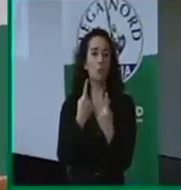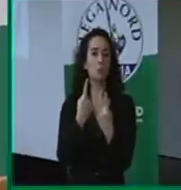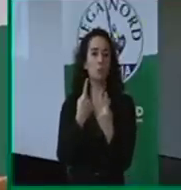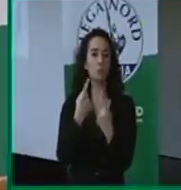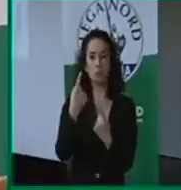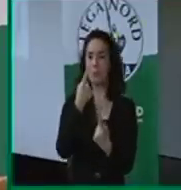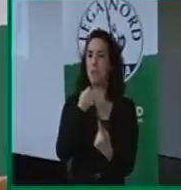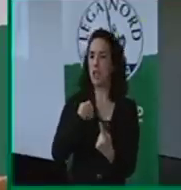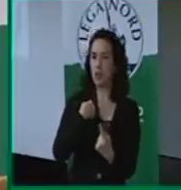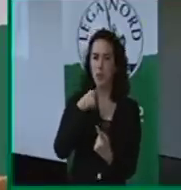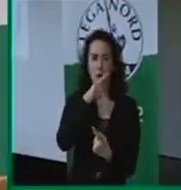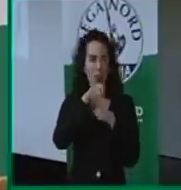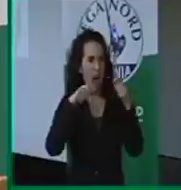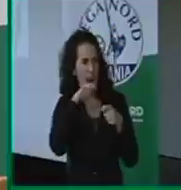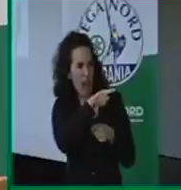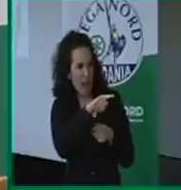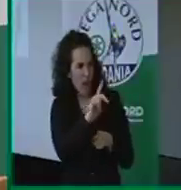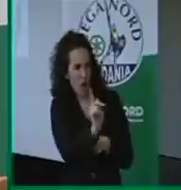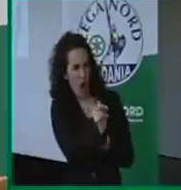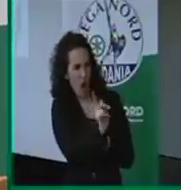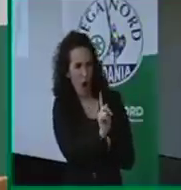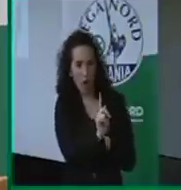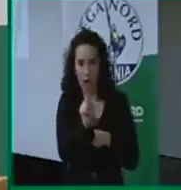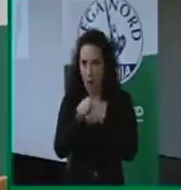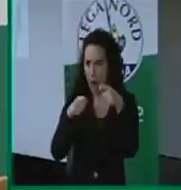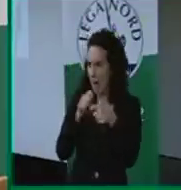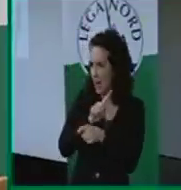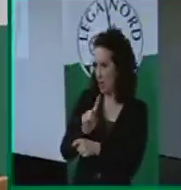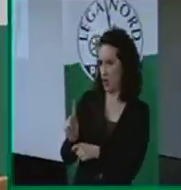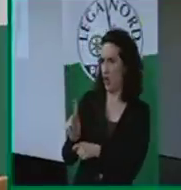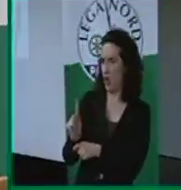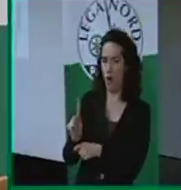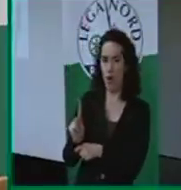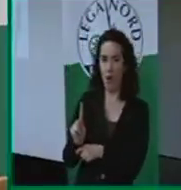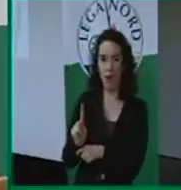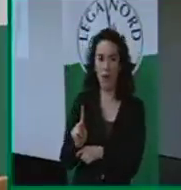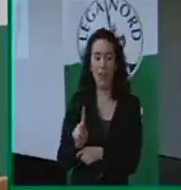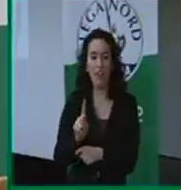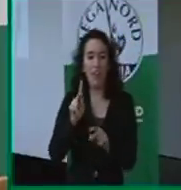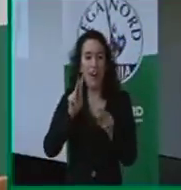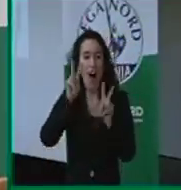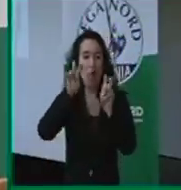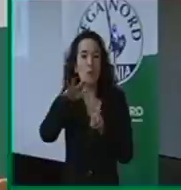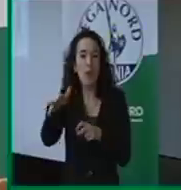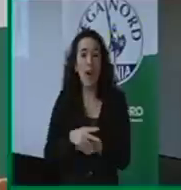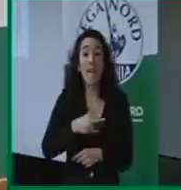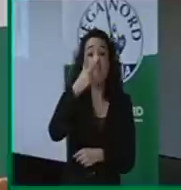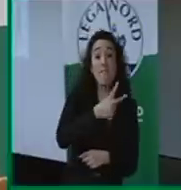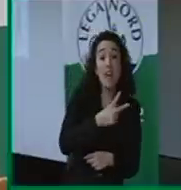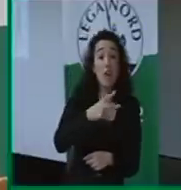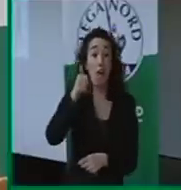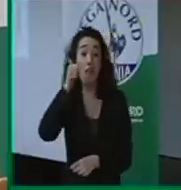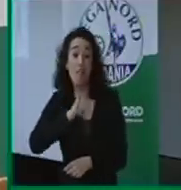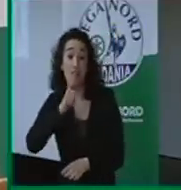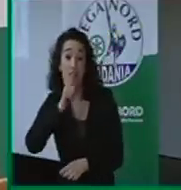manom Ma la lega Ma cosa vuol dire maom ma la lega c'è il vero e il falso c'è il giusto e lo